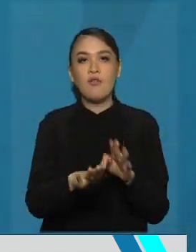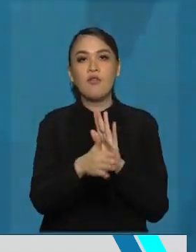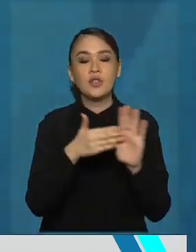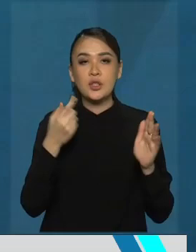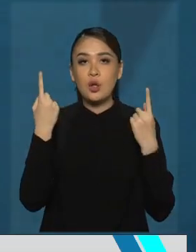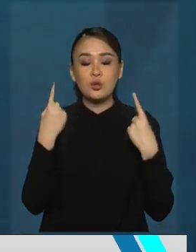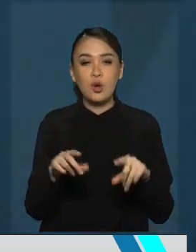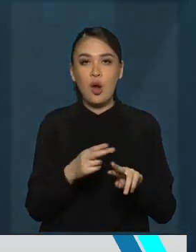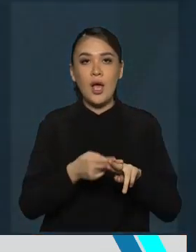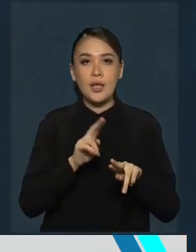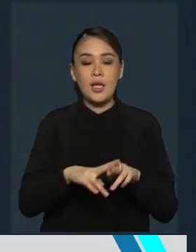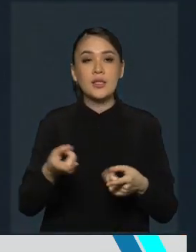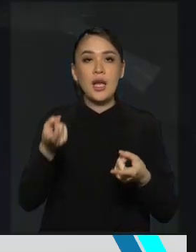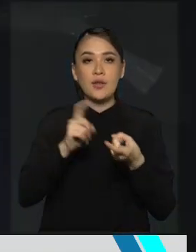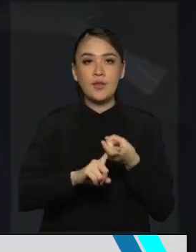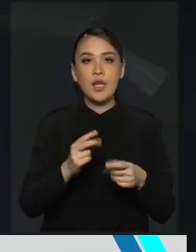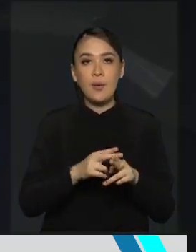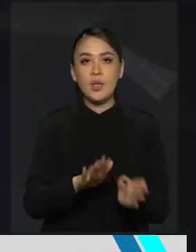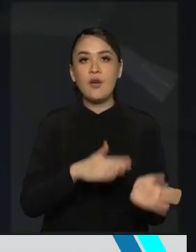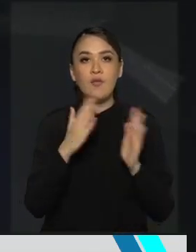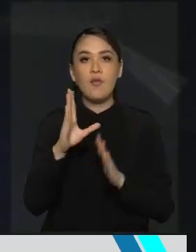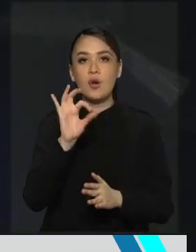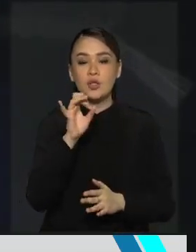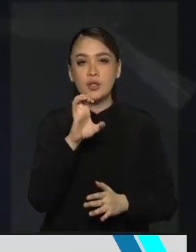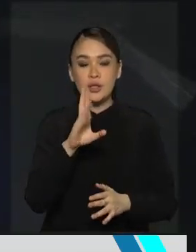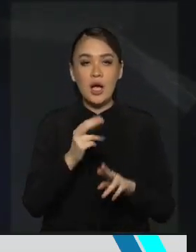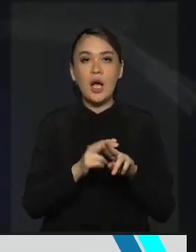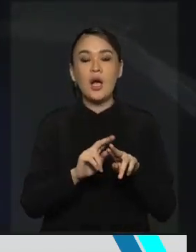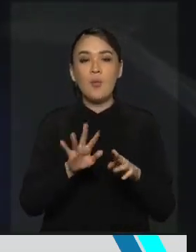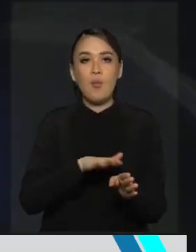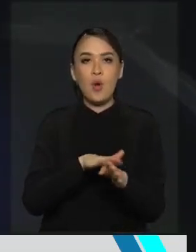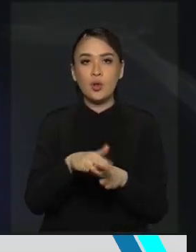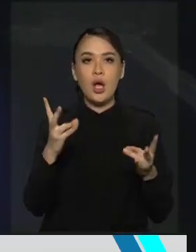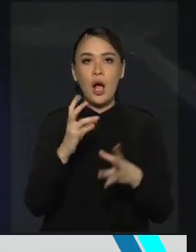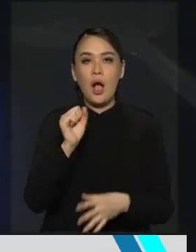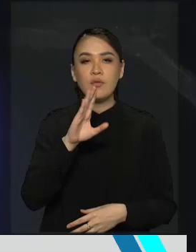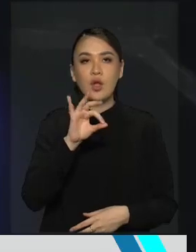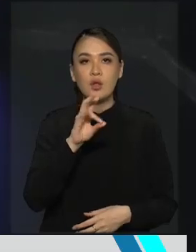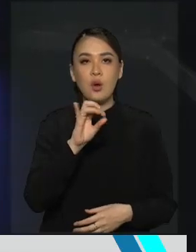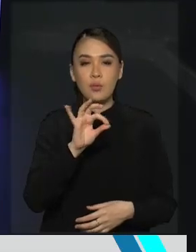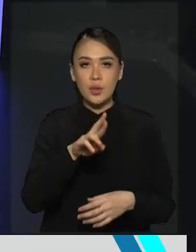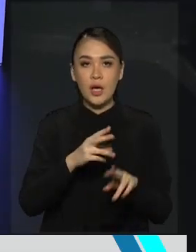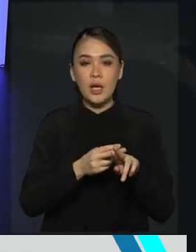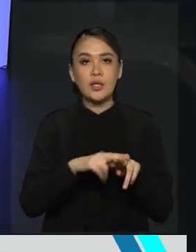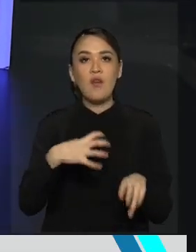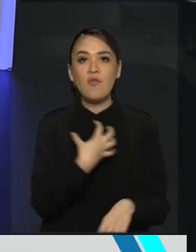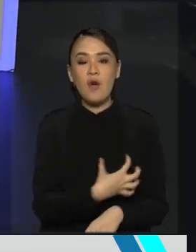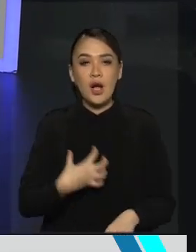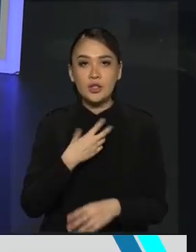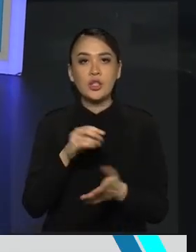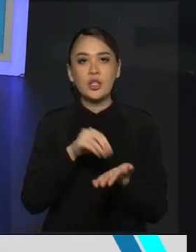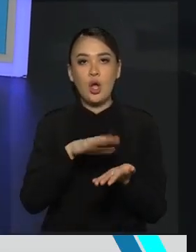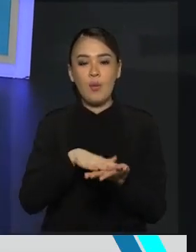Соответственно, в особый период войска должны быть абсолютно полностью автономны. Вот этот важный аспект я